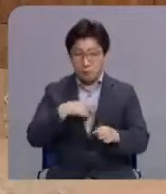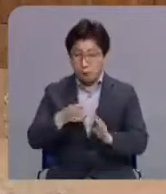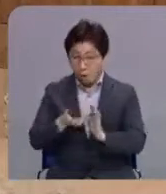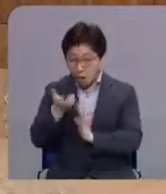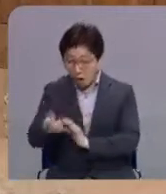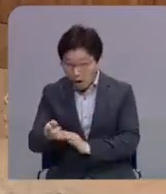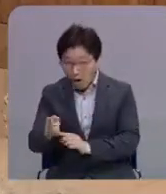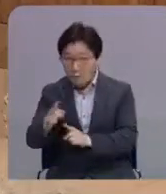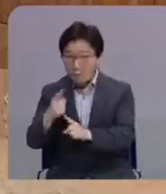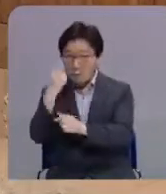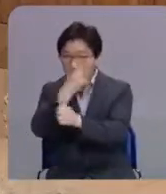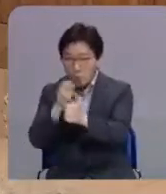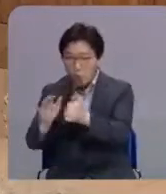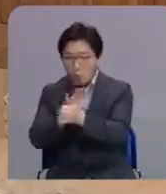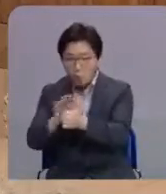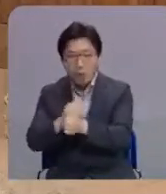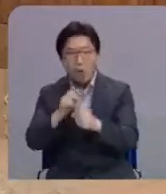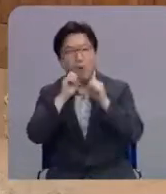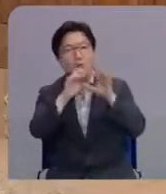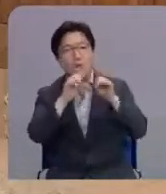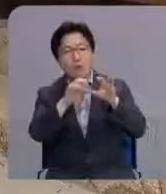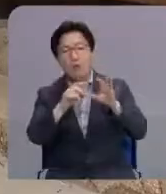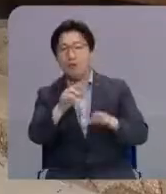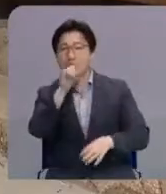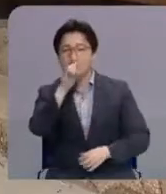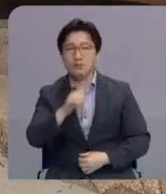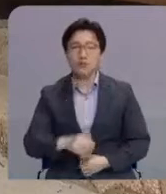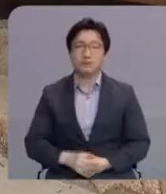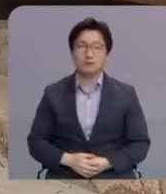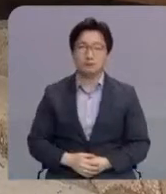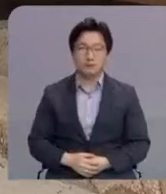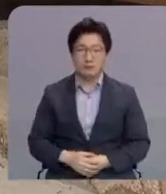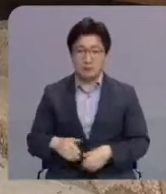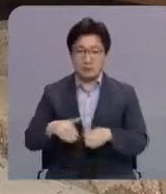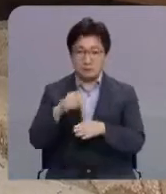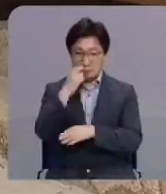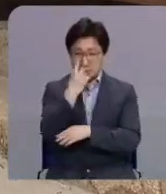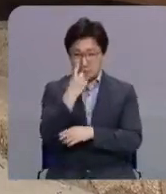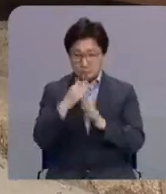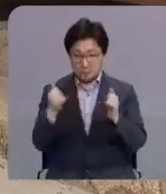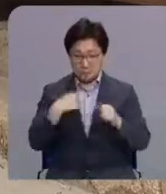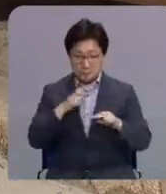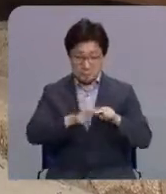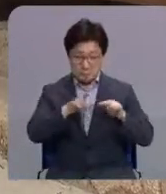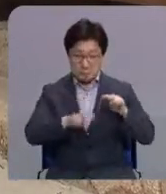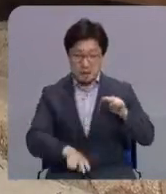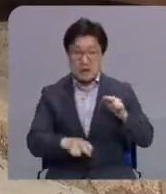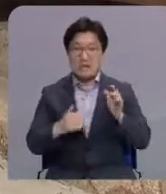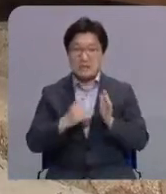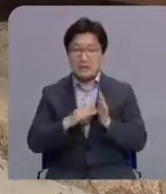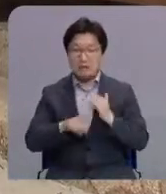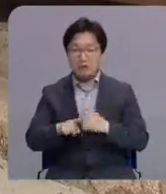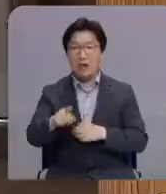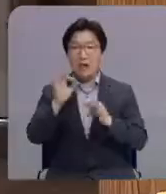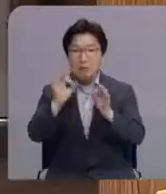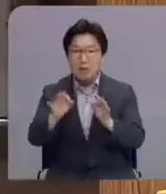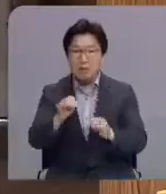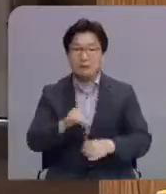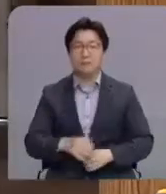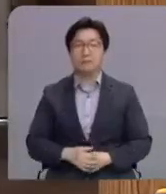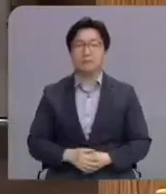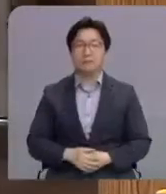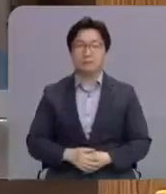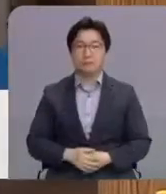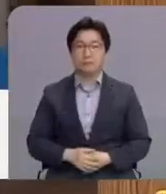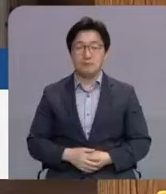찾아다니며 보호하고 알리는 일을 하고 있습니다. 문화재 지킴이 활동이 은퇴 후 새로운 활력이 되고 있습니다.